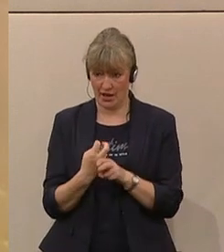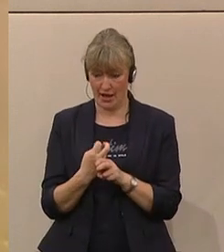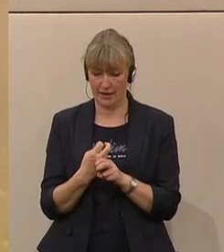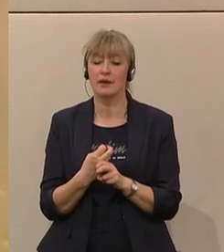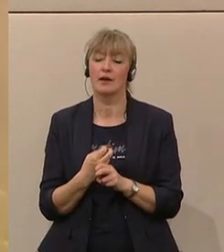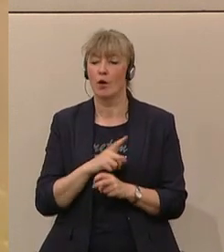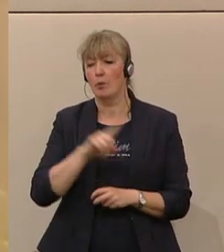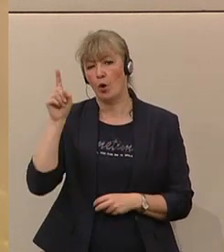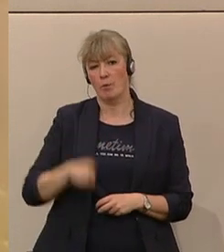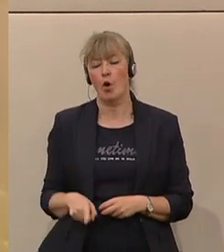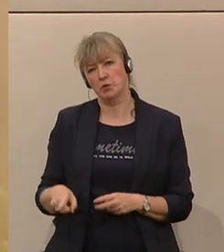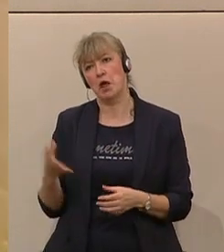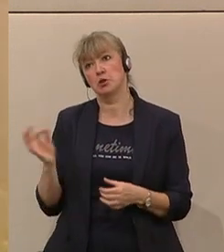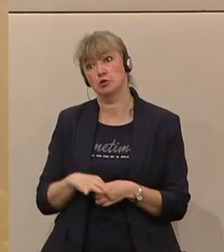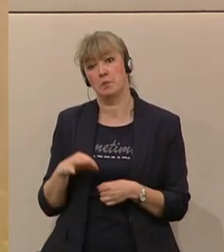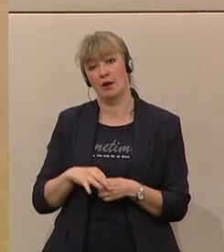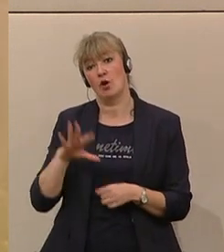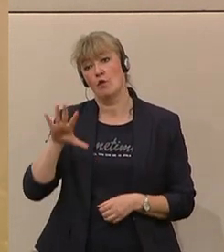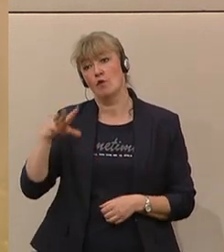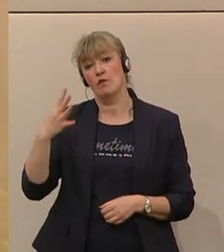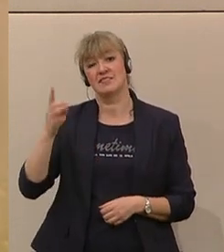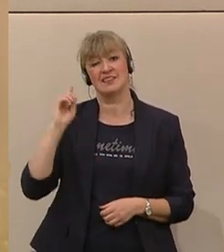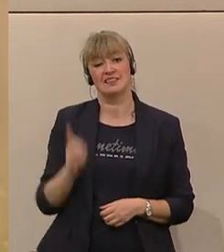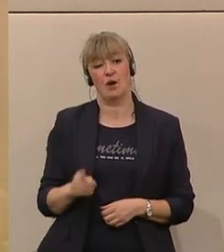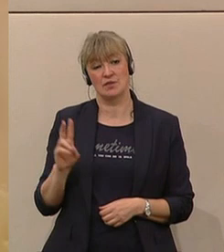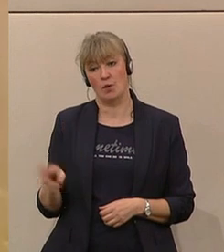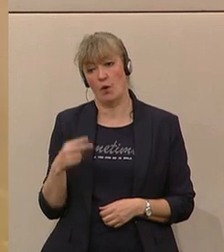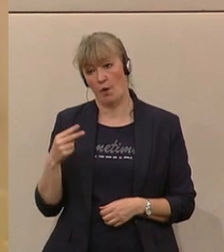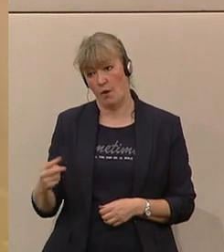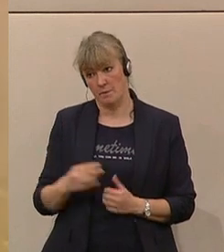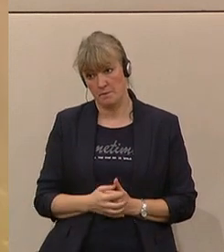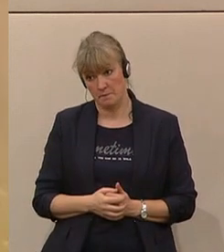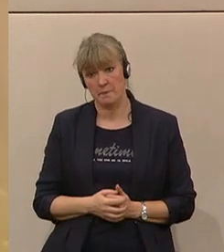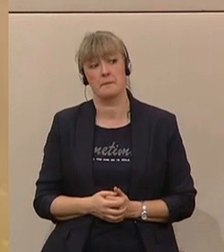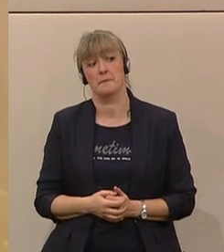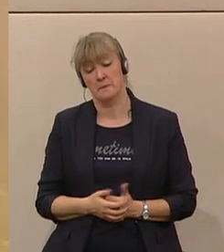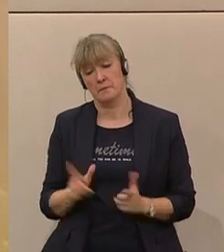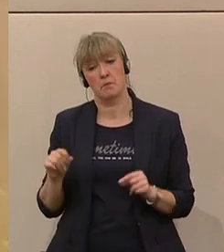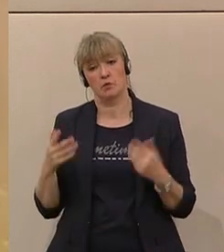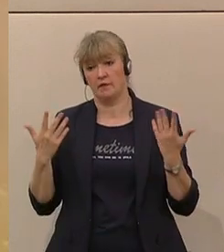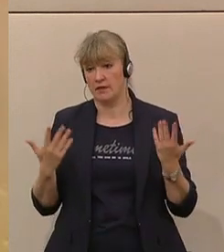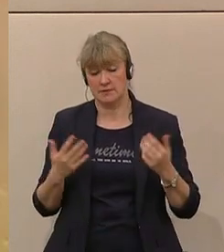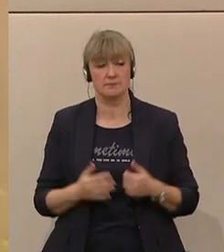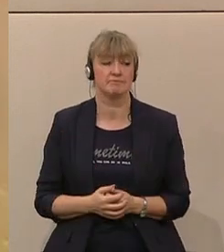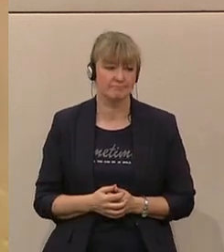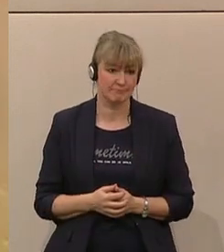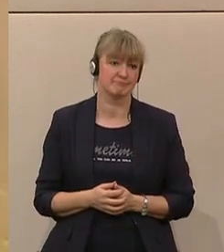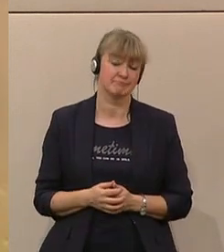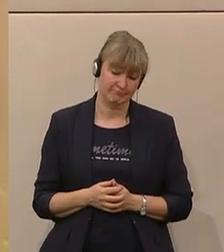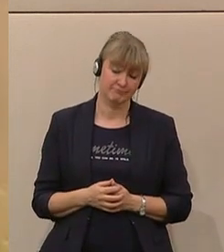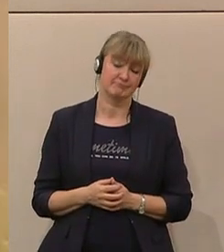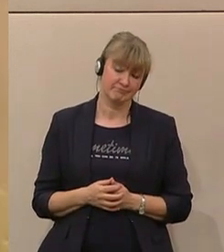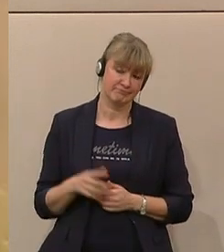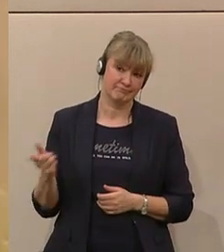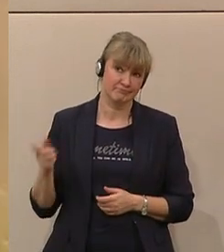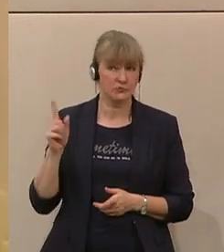pro Monat rund 45.000 Euro. Das heißt, er sitzt da, muss nur